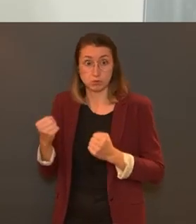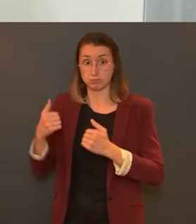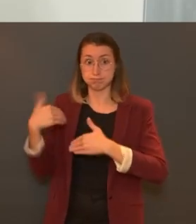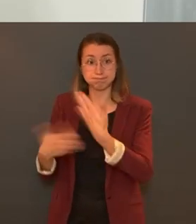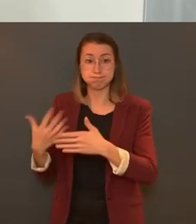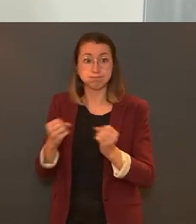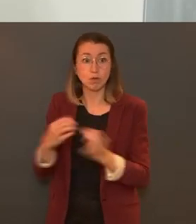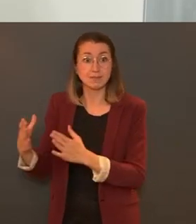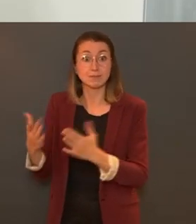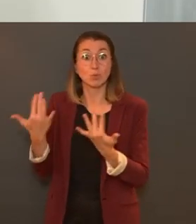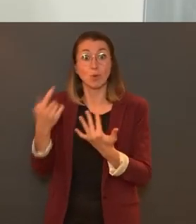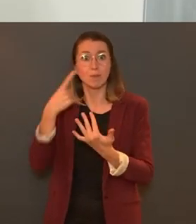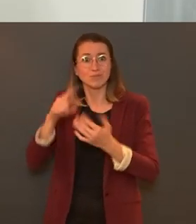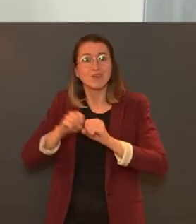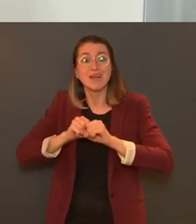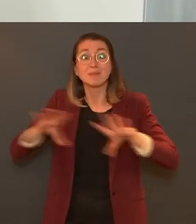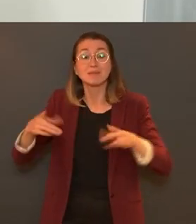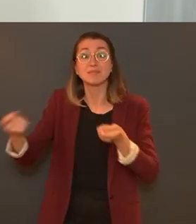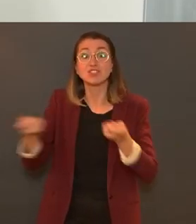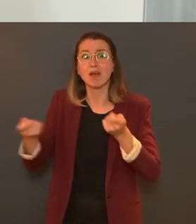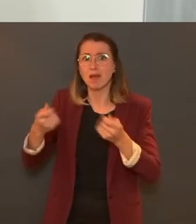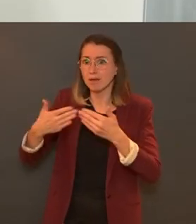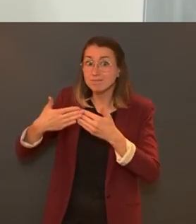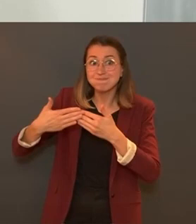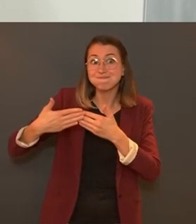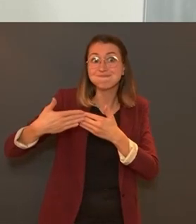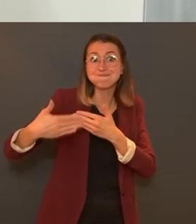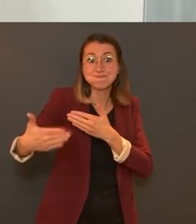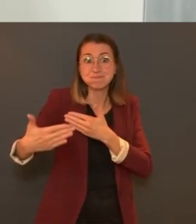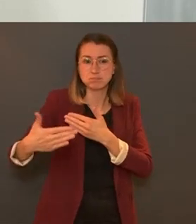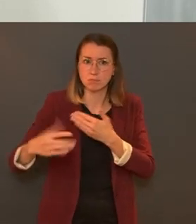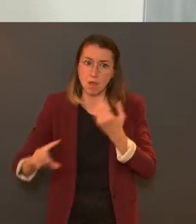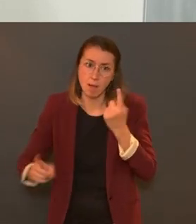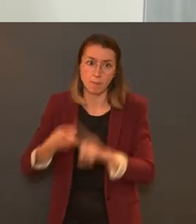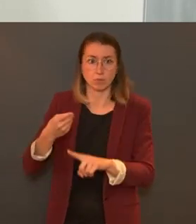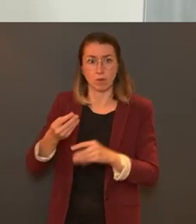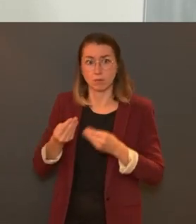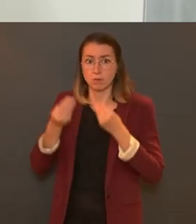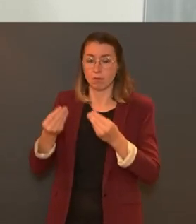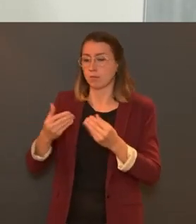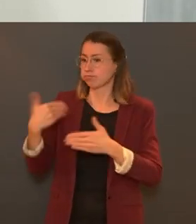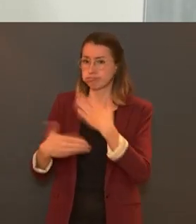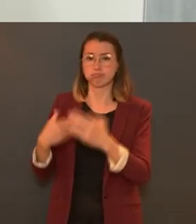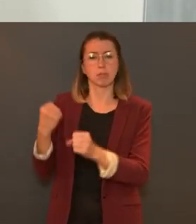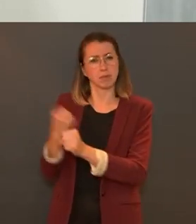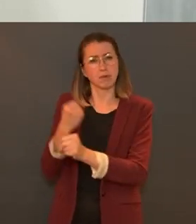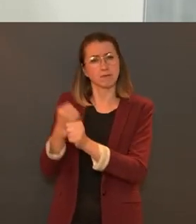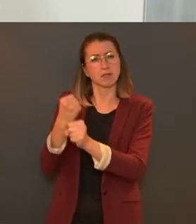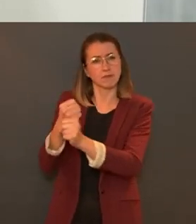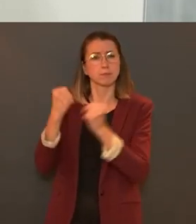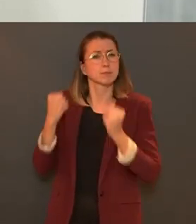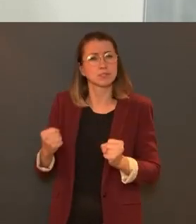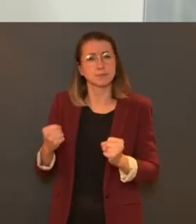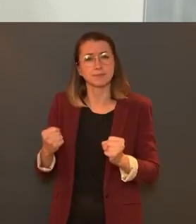de les singulariser dans leur profession. Et donc, pour la partie, tout ce